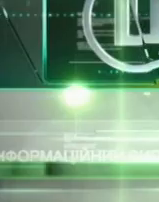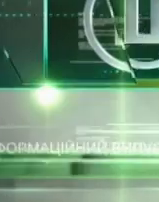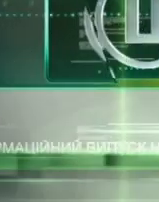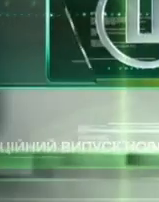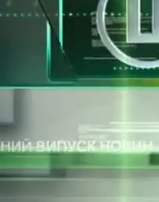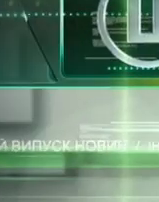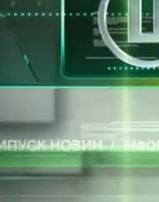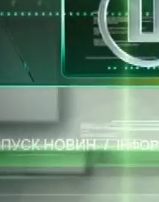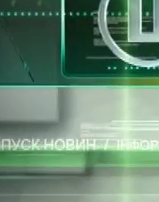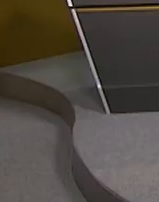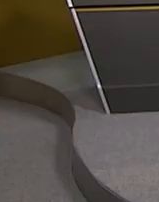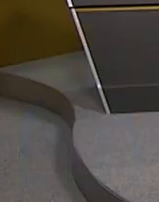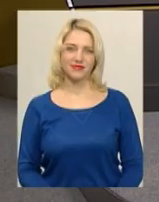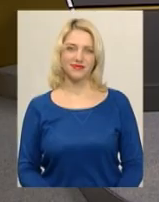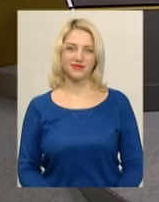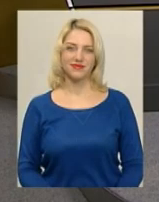Музика